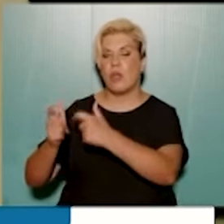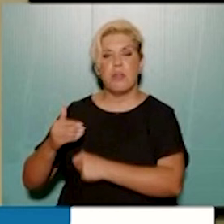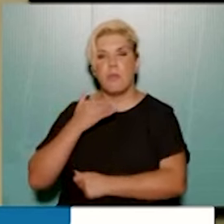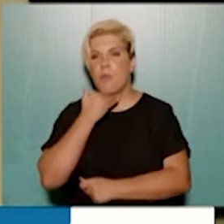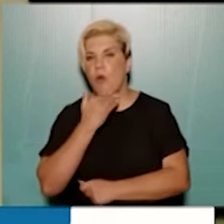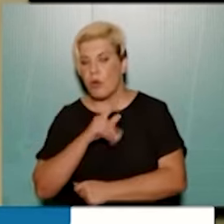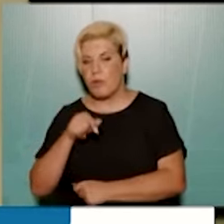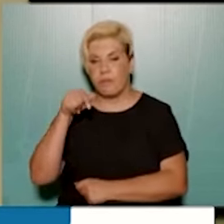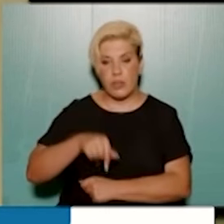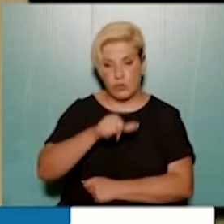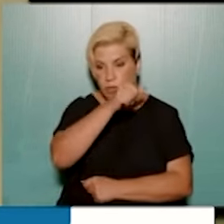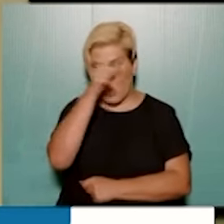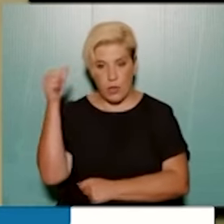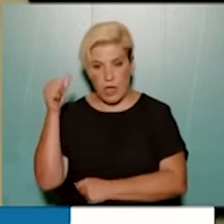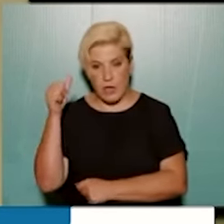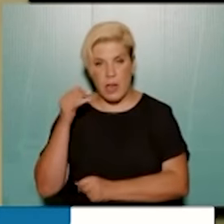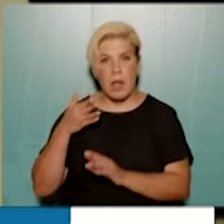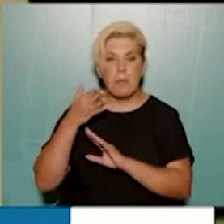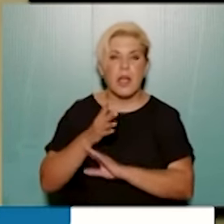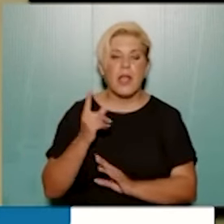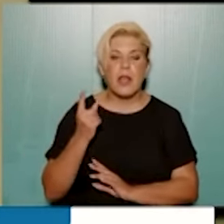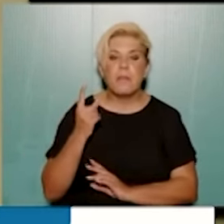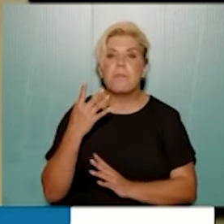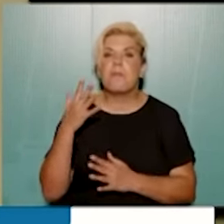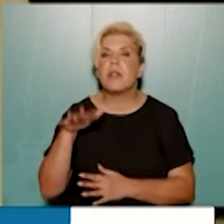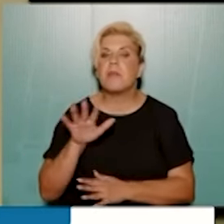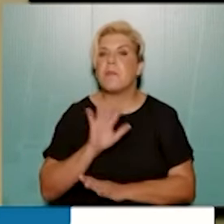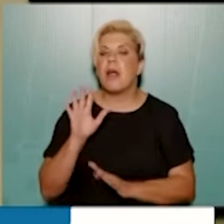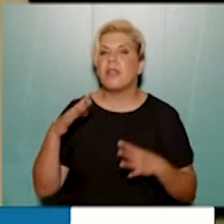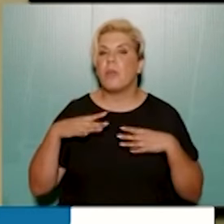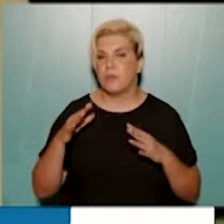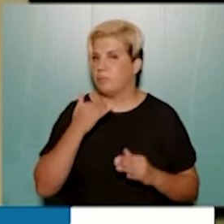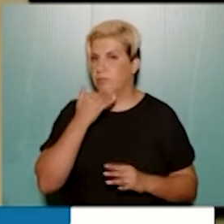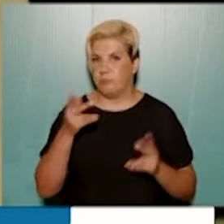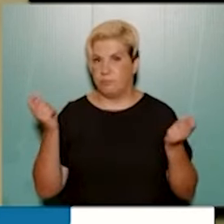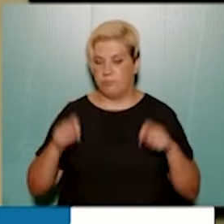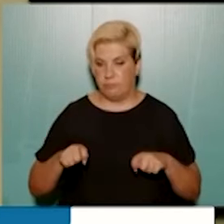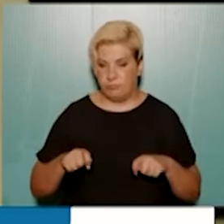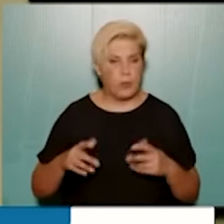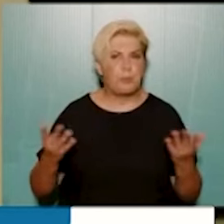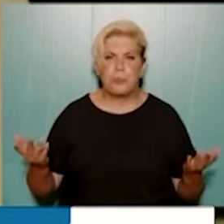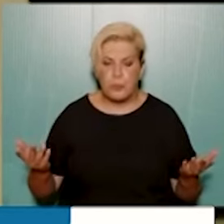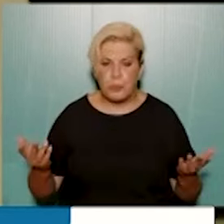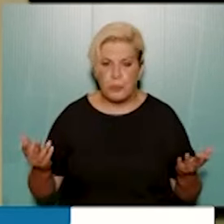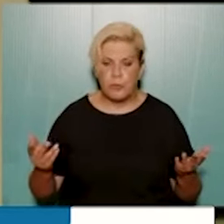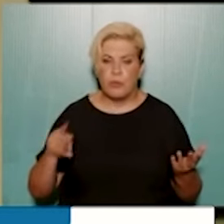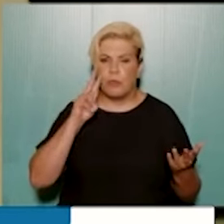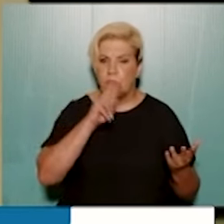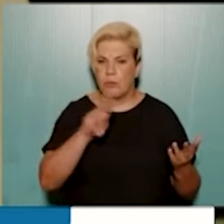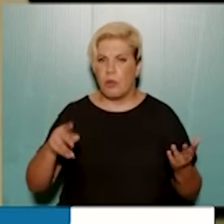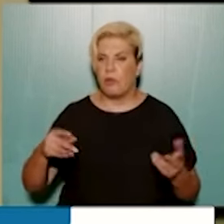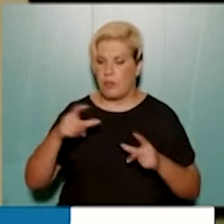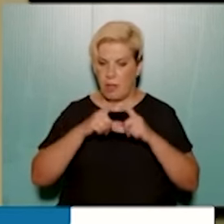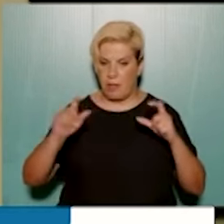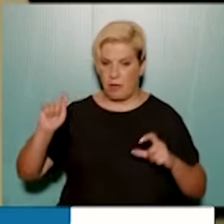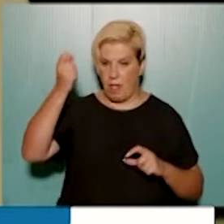μην μπορέσει και το φετινό καλοκαίρι να πάει ούτε για 5 μέρες διακοπές. Και πού να πάει, φυσικά, όταν αντίκρισαν τους λογαριασμούς